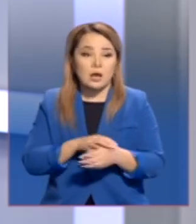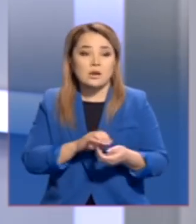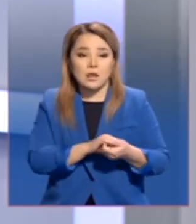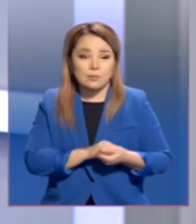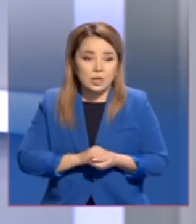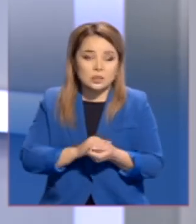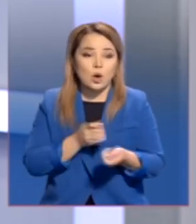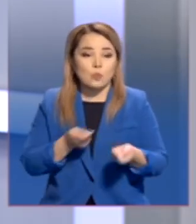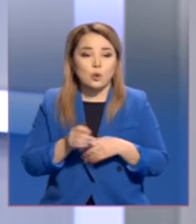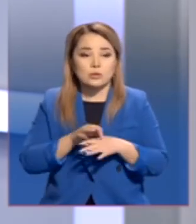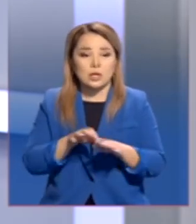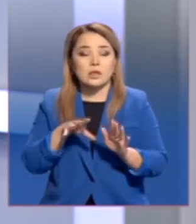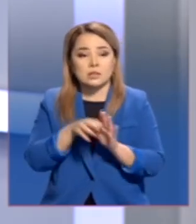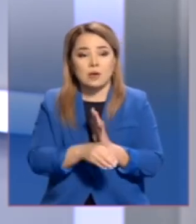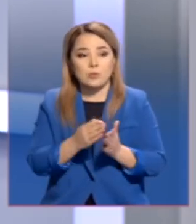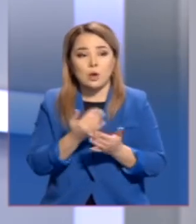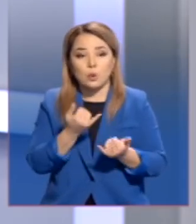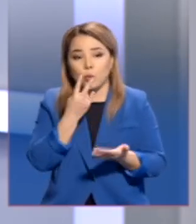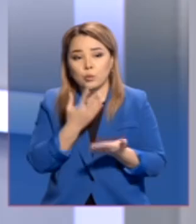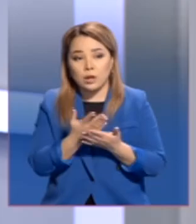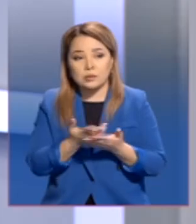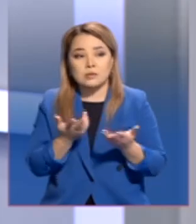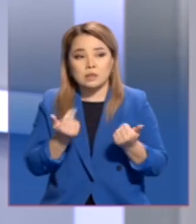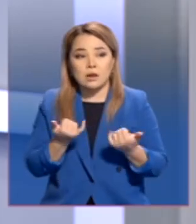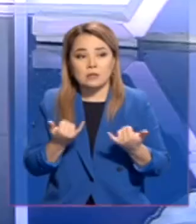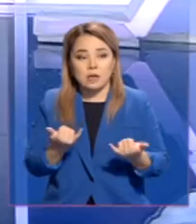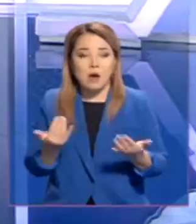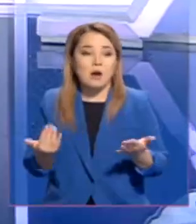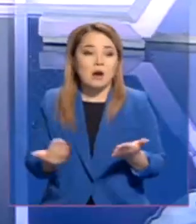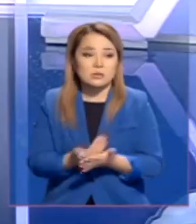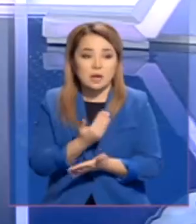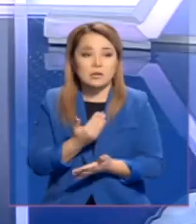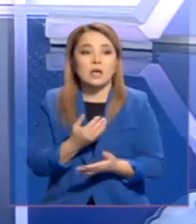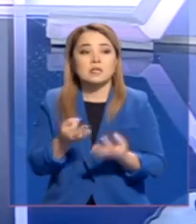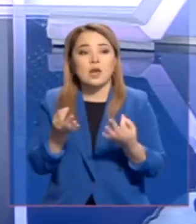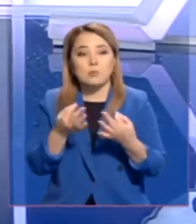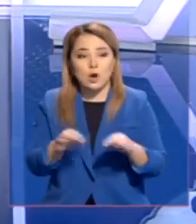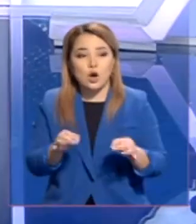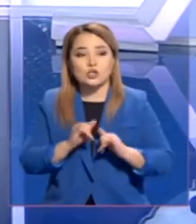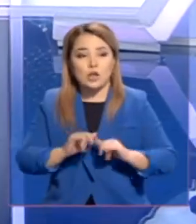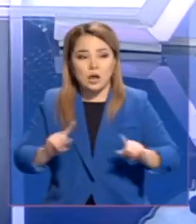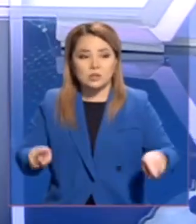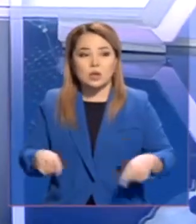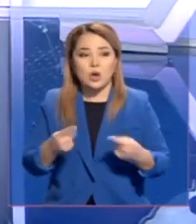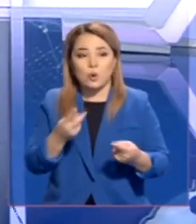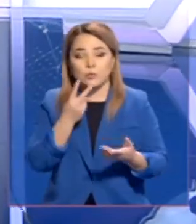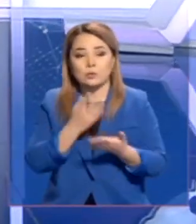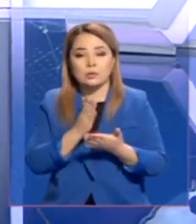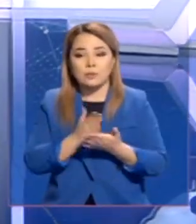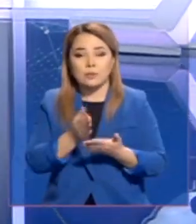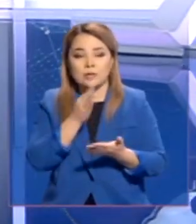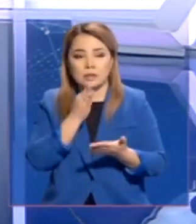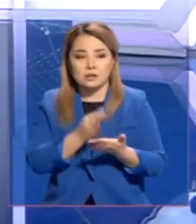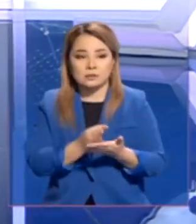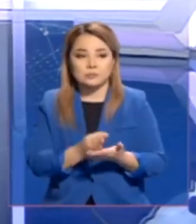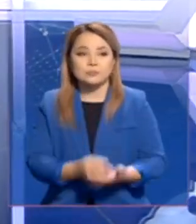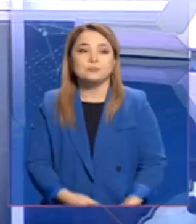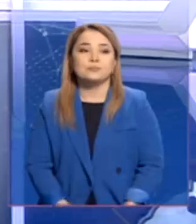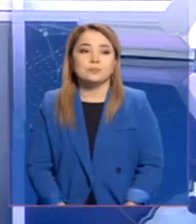болады. Сондықтан осы жолғы көрсеткіштер әрине біз қайтадан демократиялық жаңғыру жолына түскендігімізді көрсеткіш.